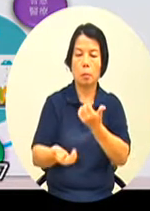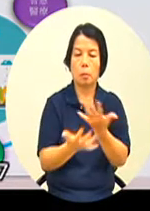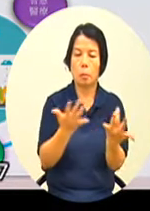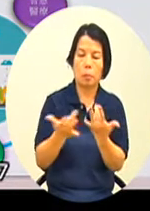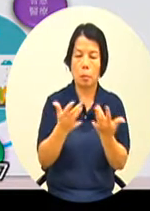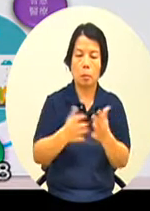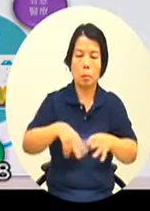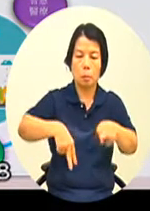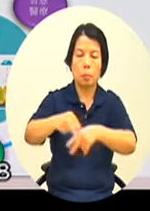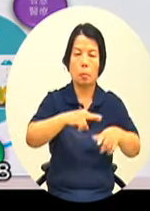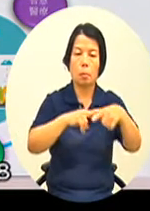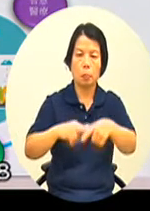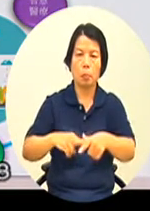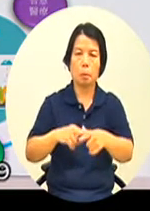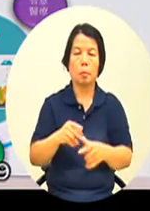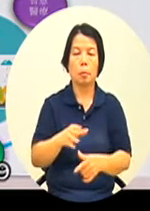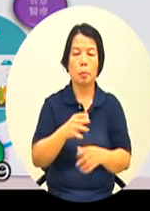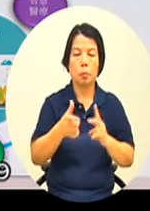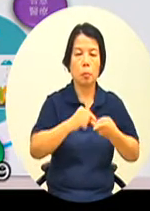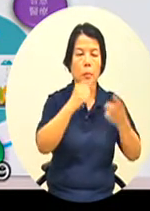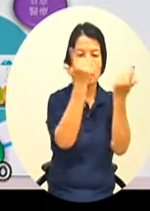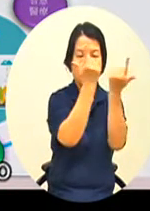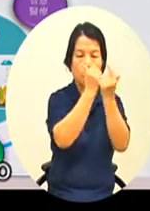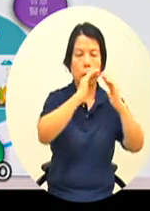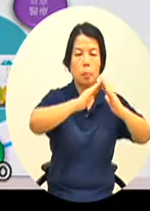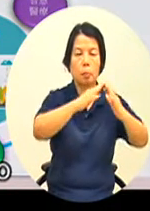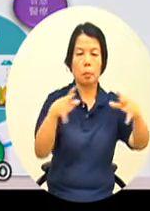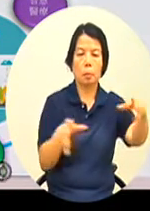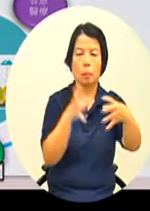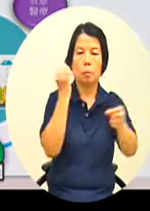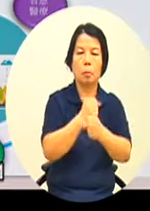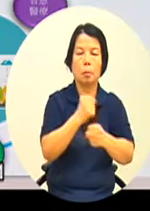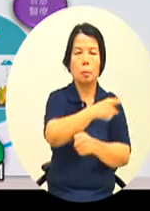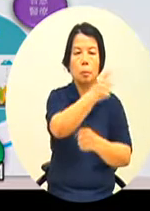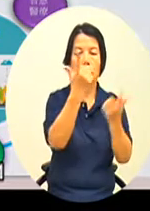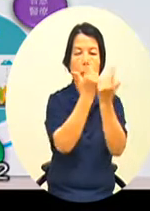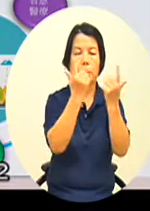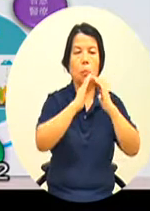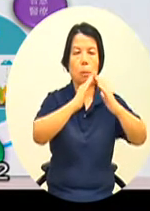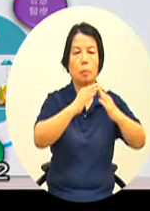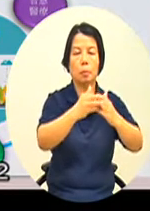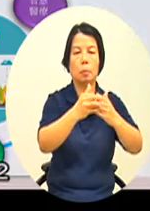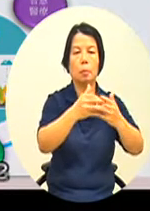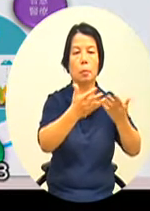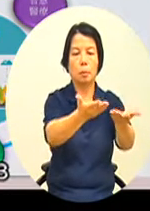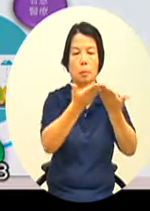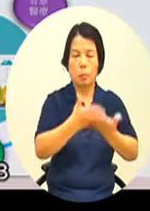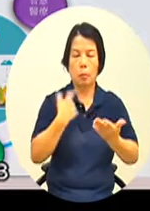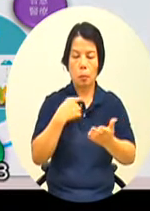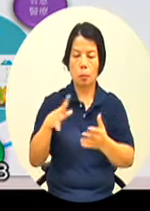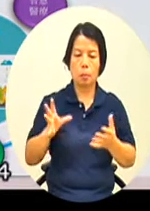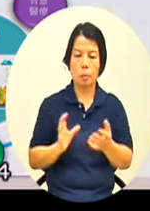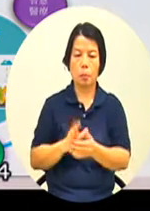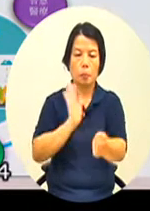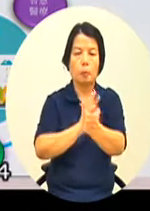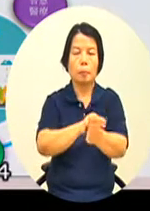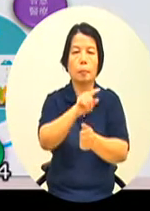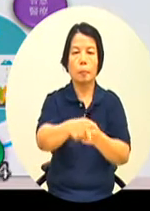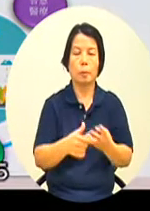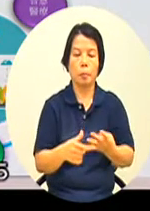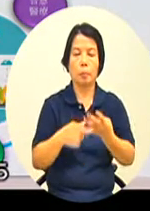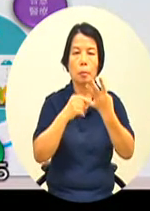平台，那这个是我们跟台北市合作，由台北市提出，我们协助。那另外还有一个是智